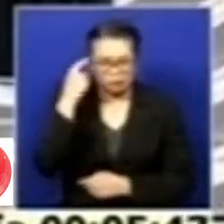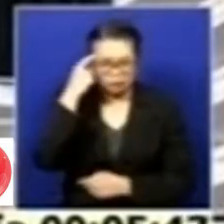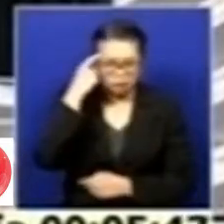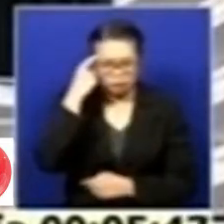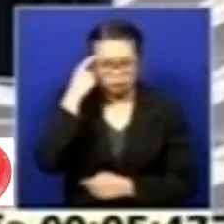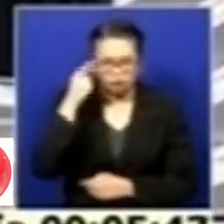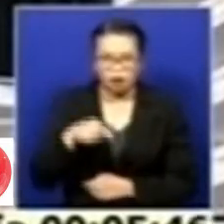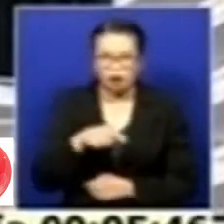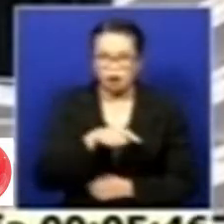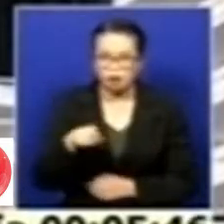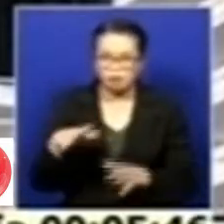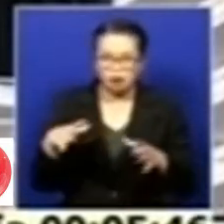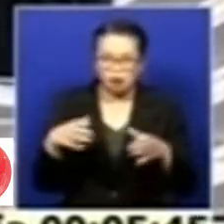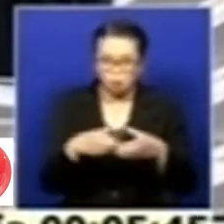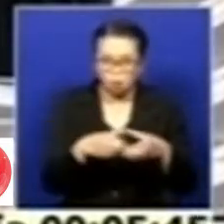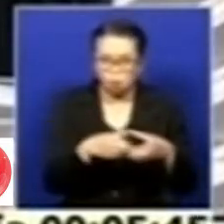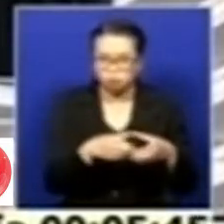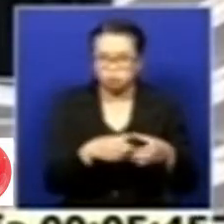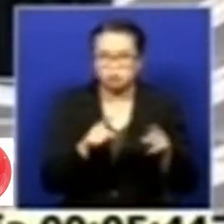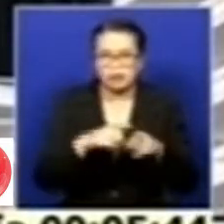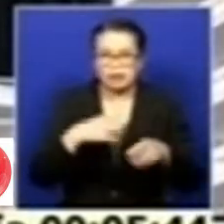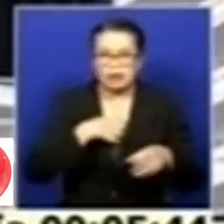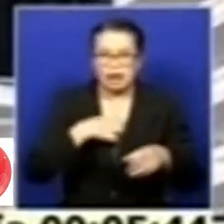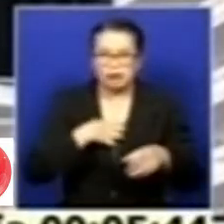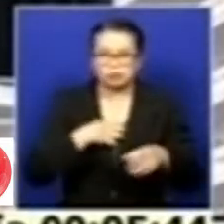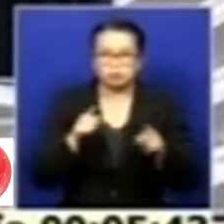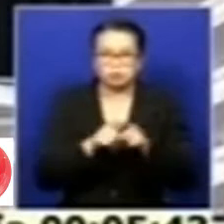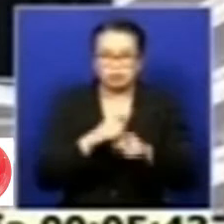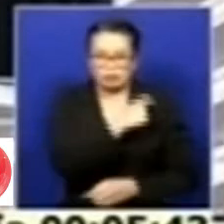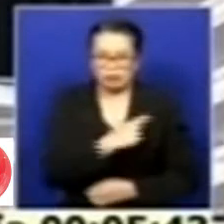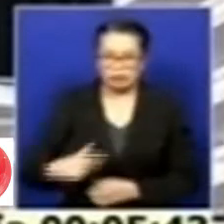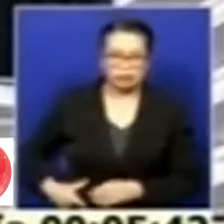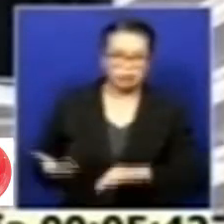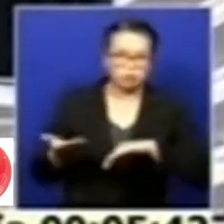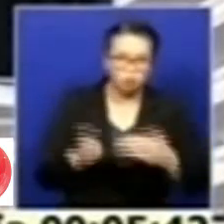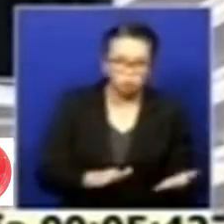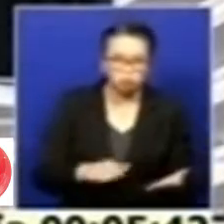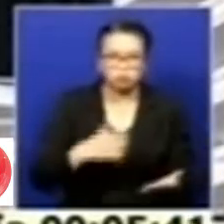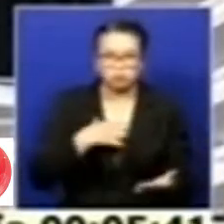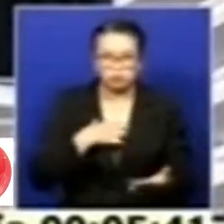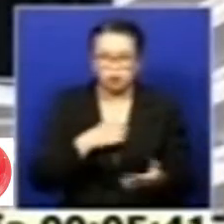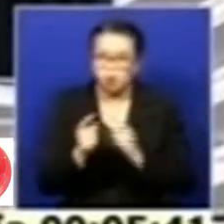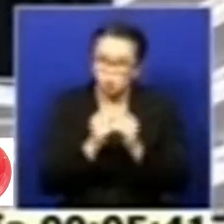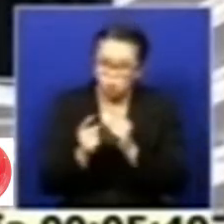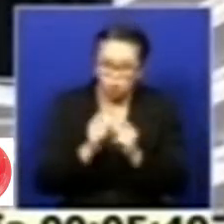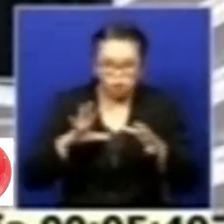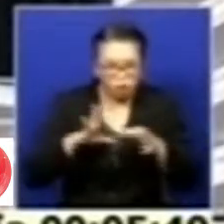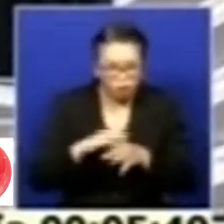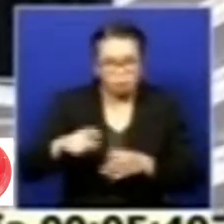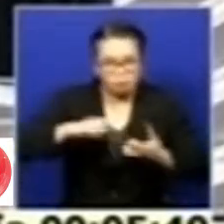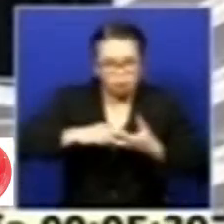ปอยู่ในผังล้มเจ้าสิ่งที่มันเกิดขึ้นตามมาก็คือว่าเราก็เห็นอยู่ว่ากระบวนพิจารณาในเรื่องเกี่ยวกับคดีทำนองนี้เป็นอย่าง